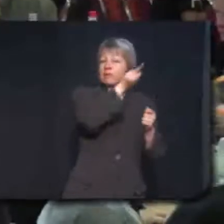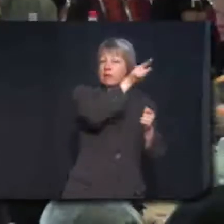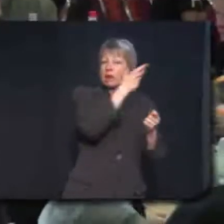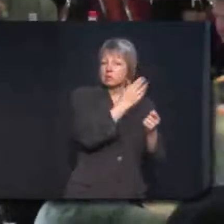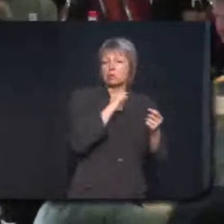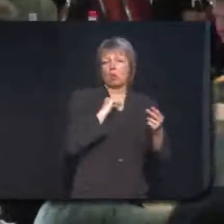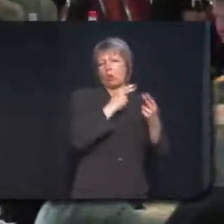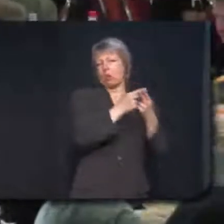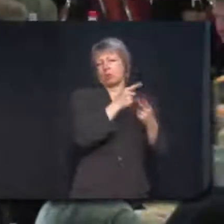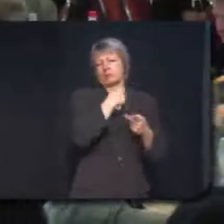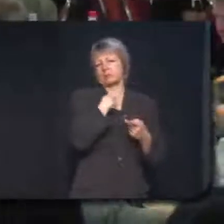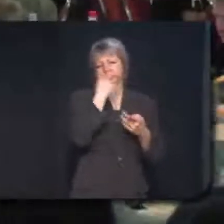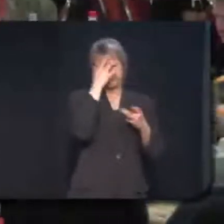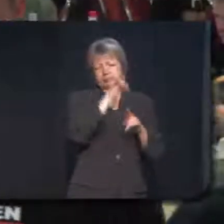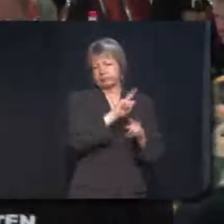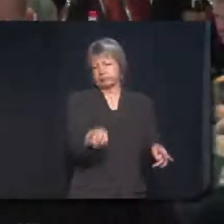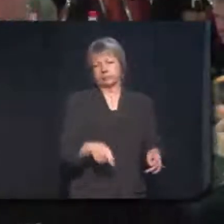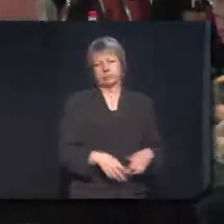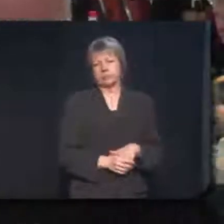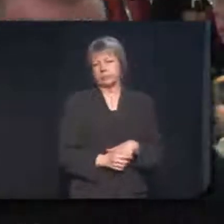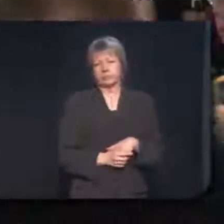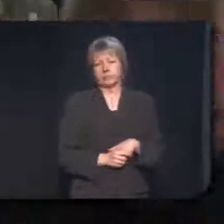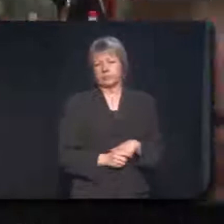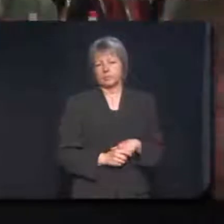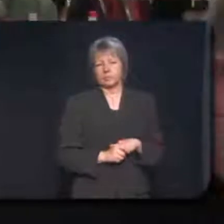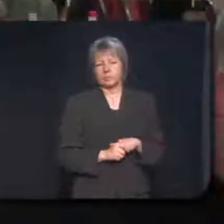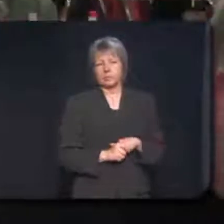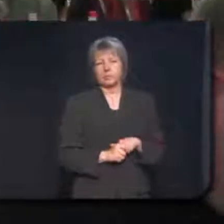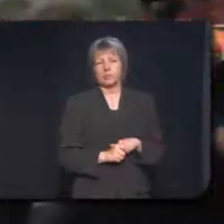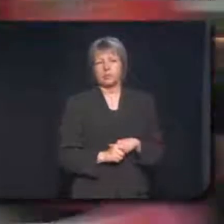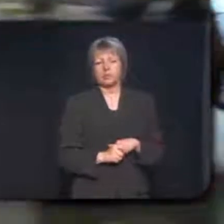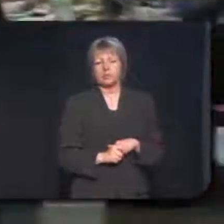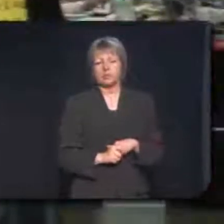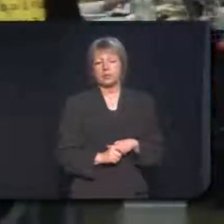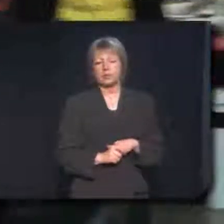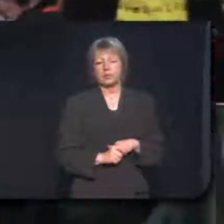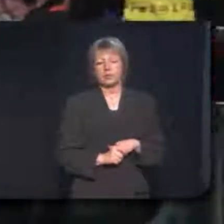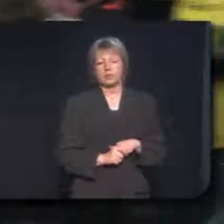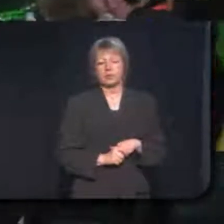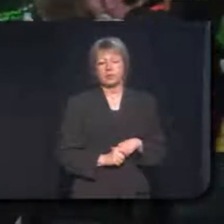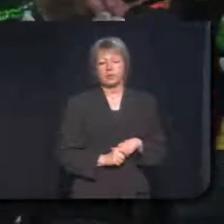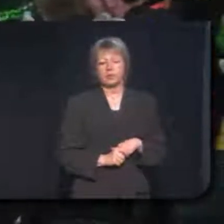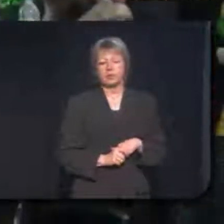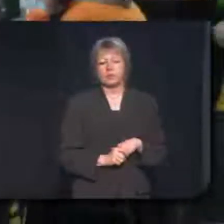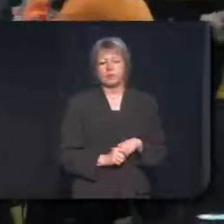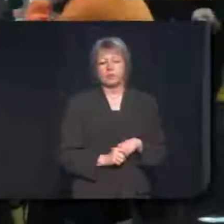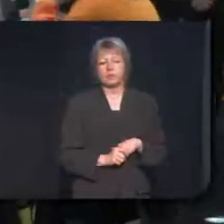vom Antragsteller vorgestellt wurde vielen Dank und der Vorsätze probebeitrag